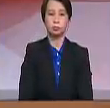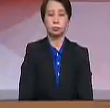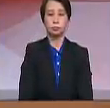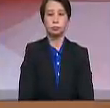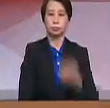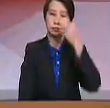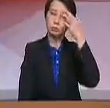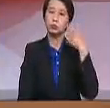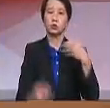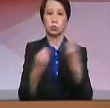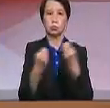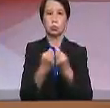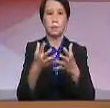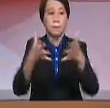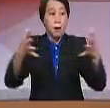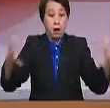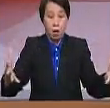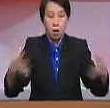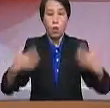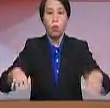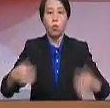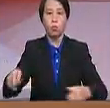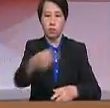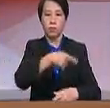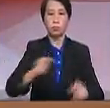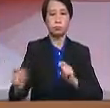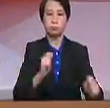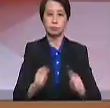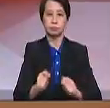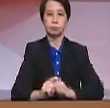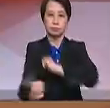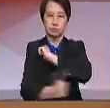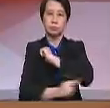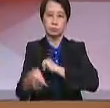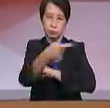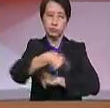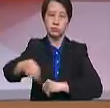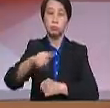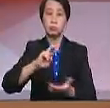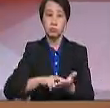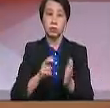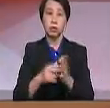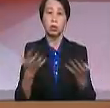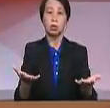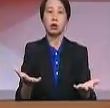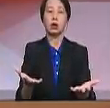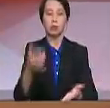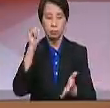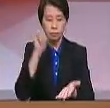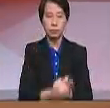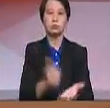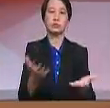Jumlah besar yang dikenakan tindakan tersebut jelas menunjukkan